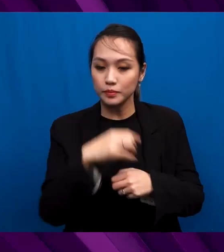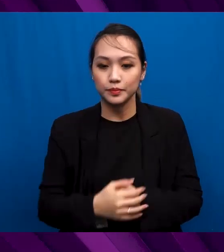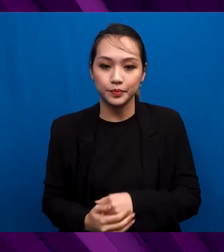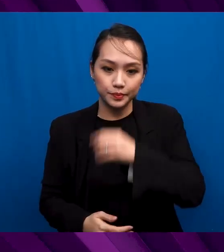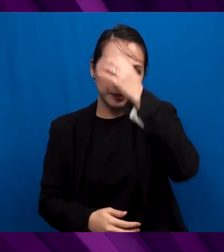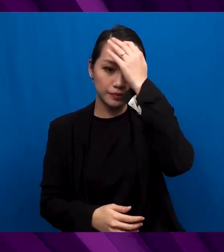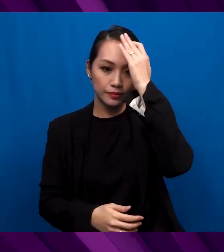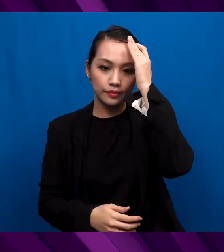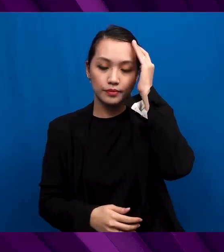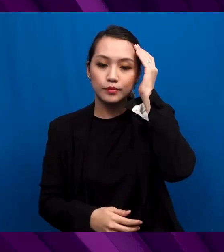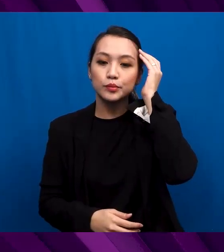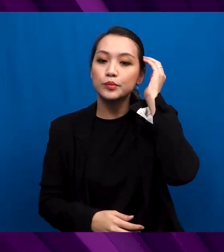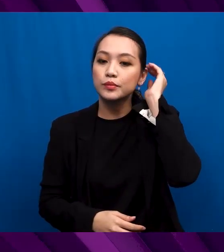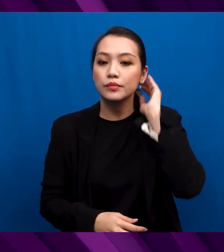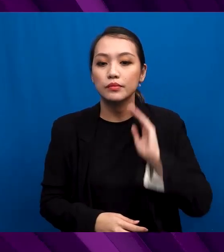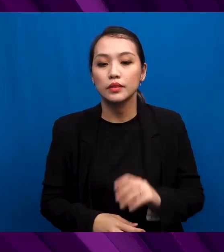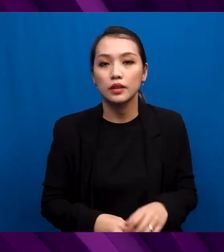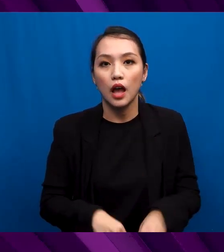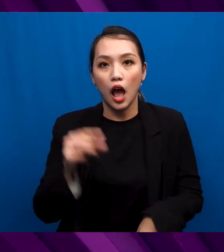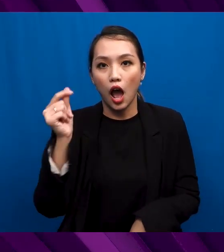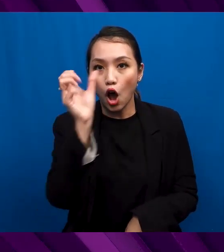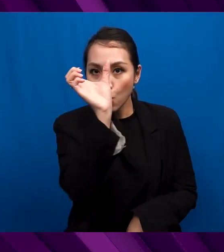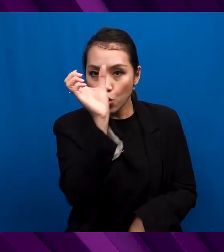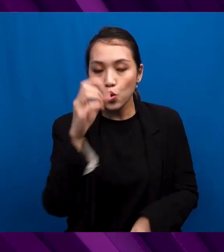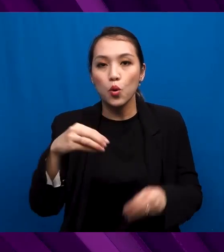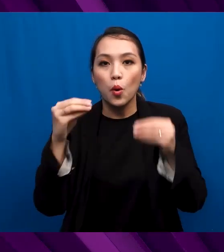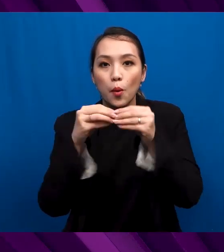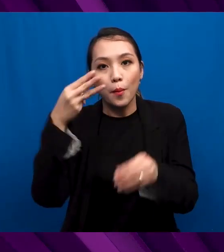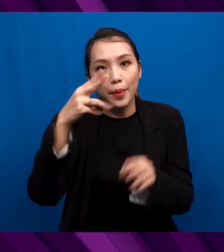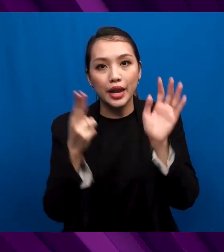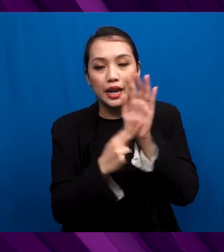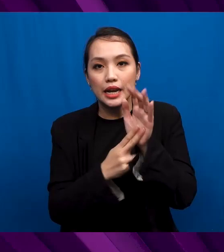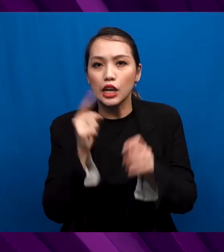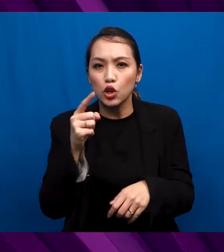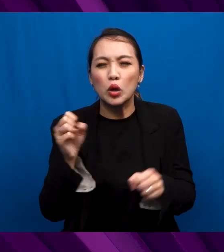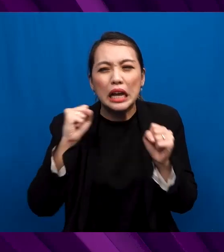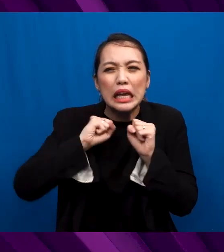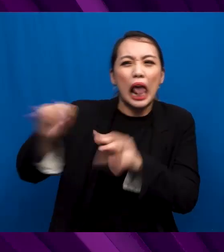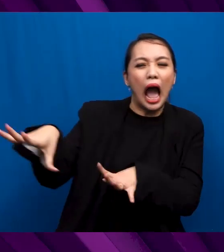telah menjual hak kesulungannya lewat seks di luar nikah, apalagi melanggar pernikahan papanya.